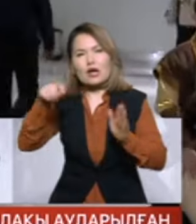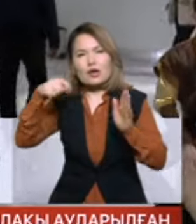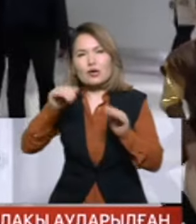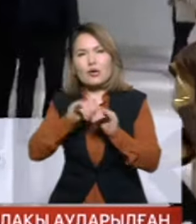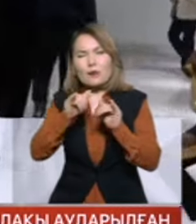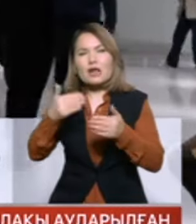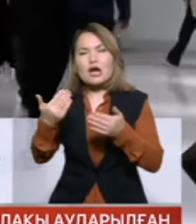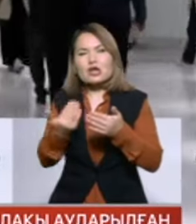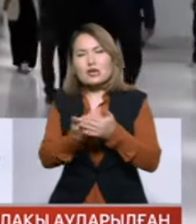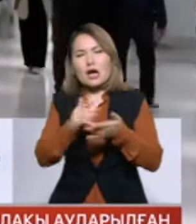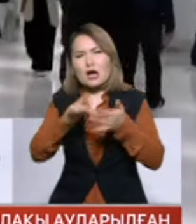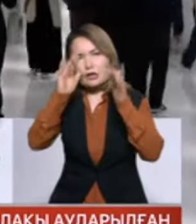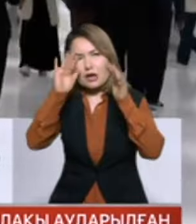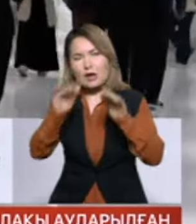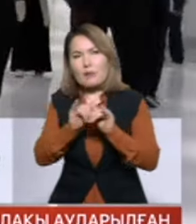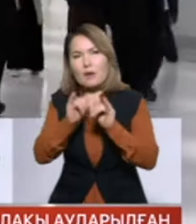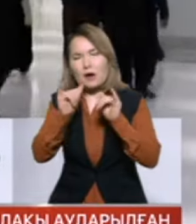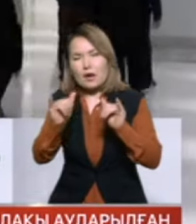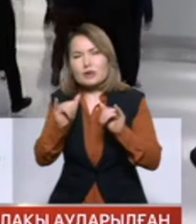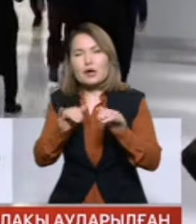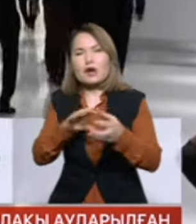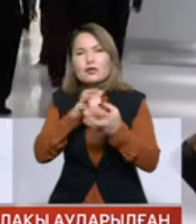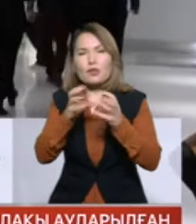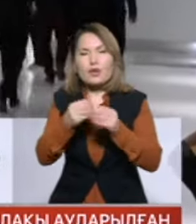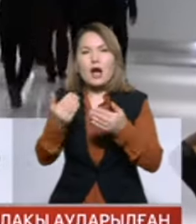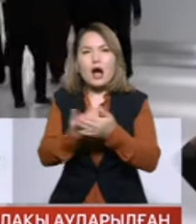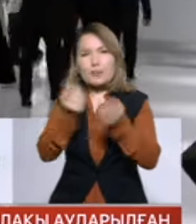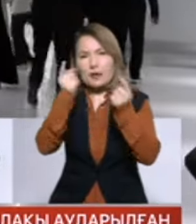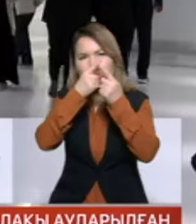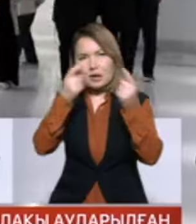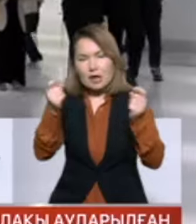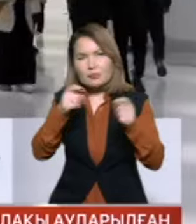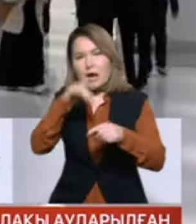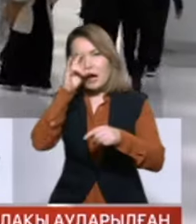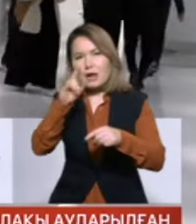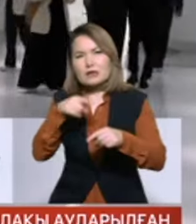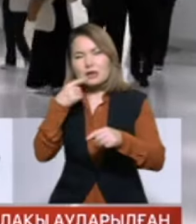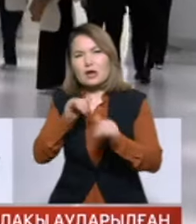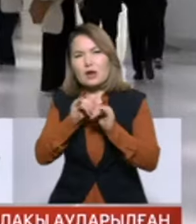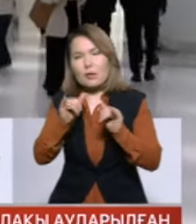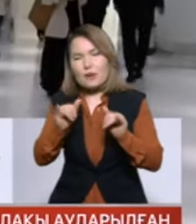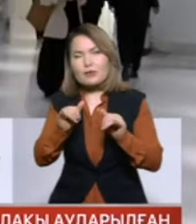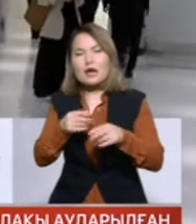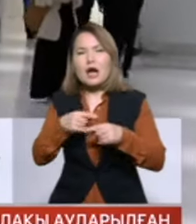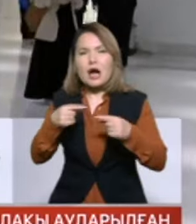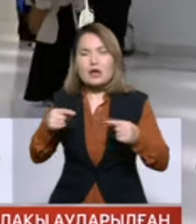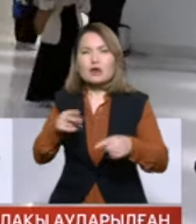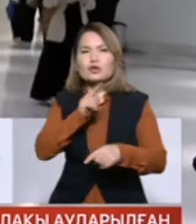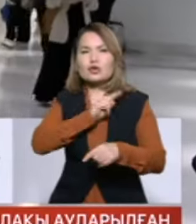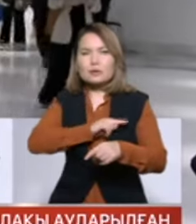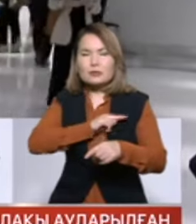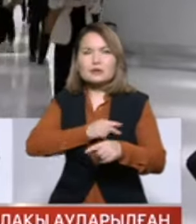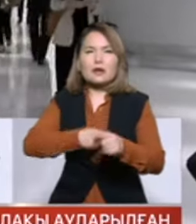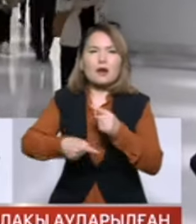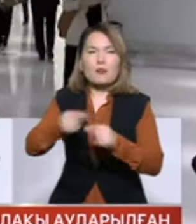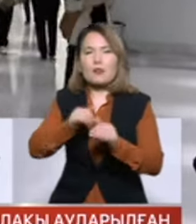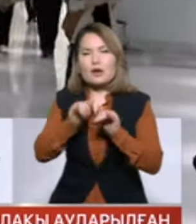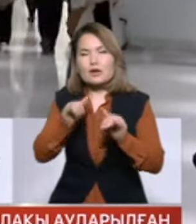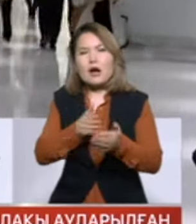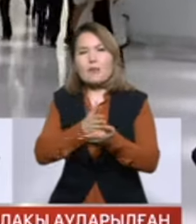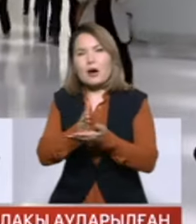технологиялар, жасанды интеллекті бізді қайда алып бара жатыр, ақпарат тарату бізде оны өндіру мен тұтынуға қалай әсер етіп жатыр, сол